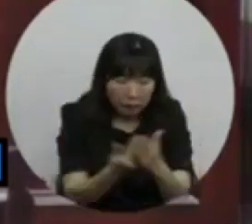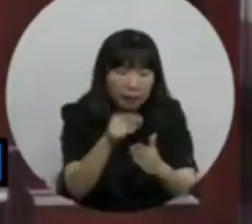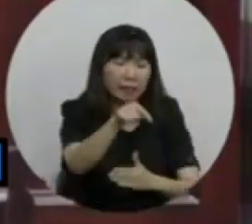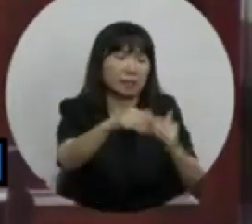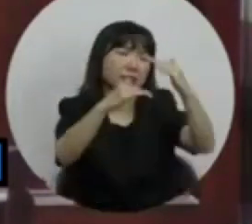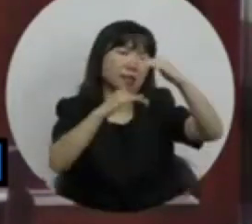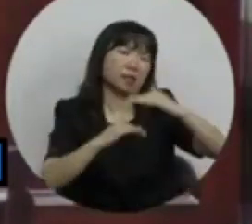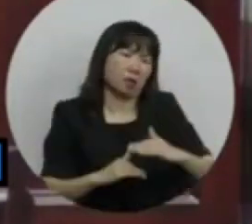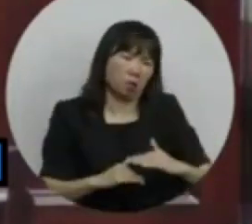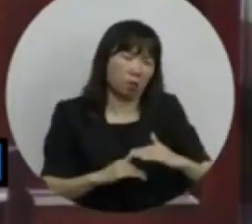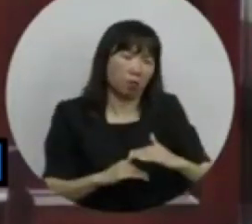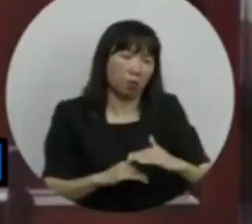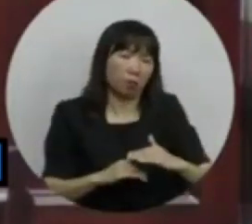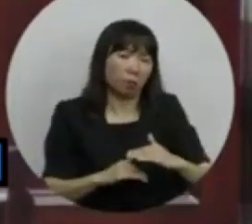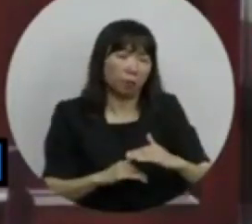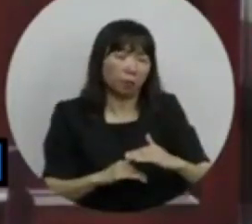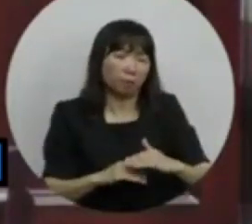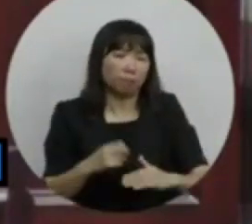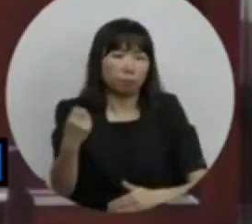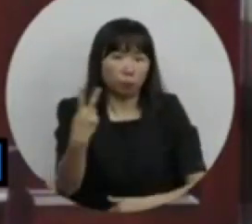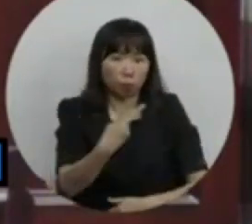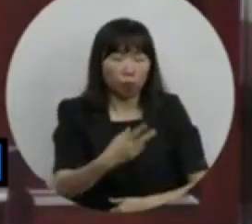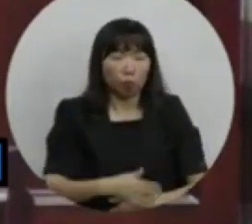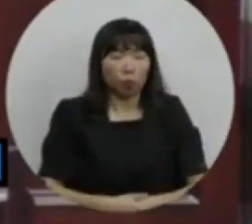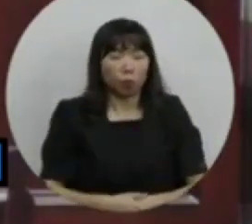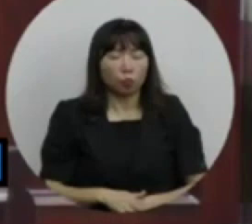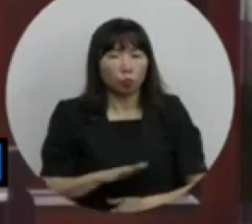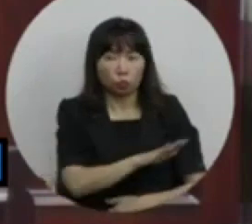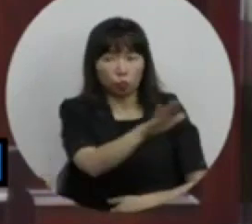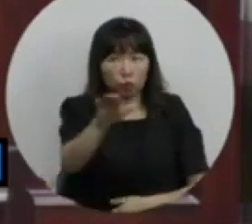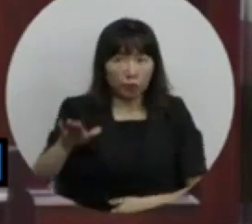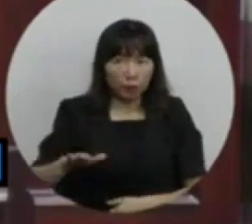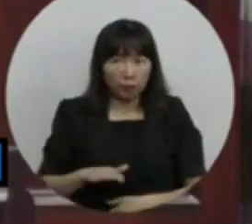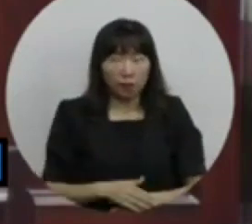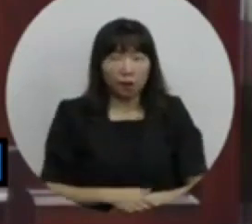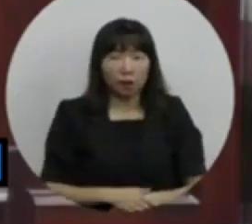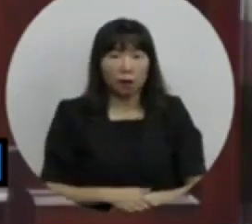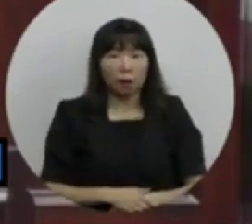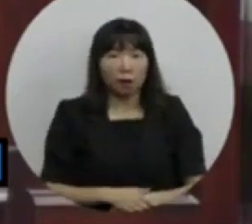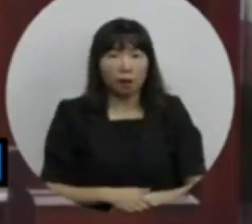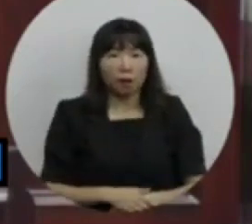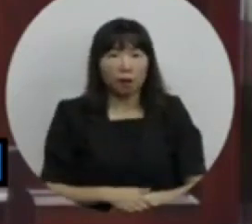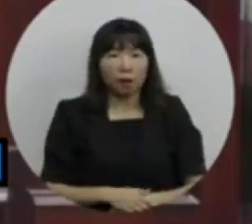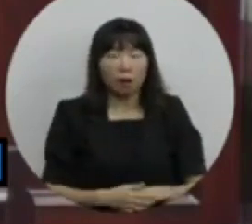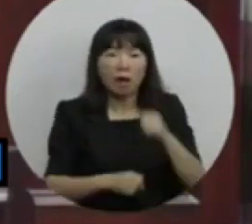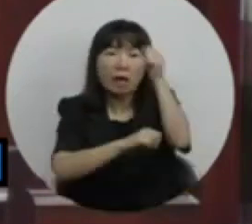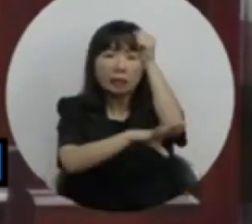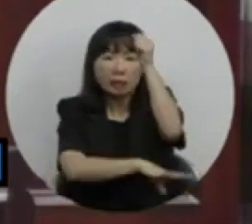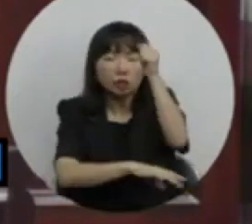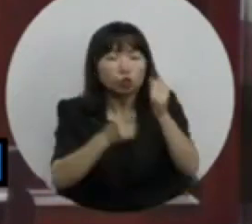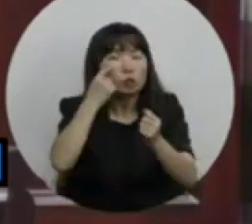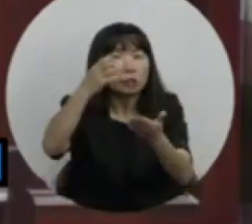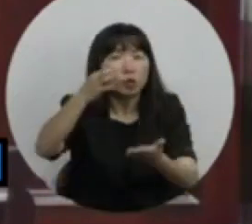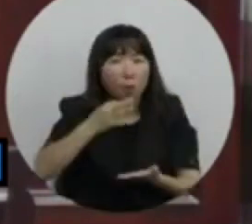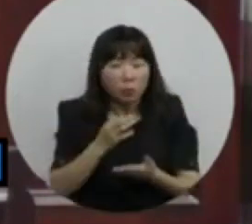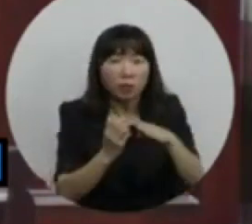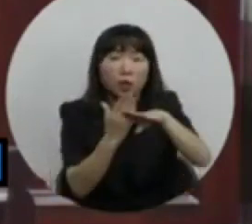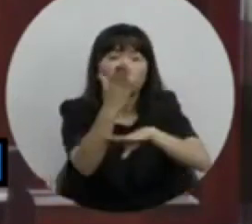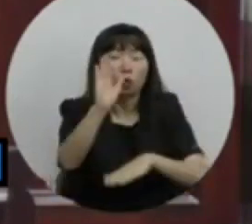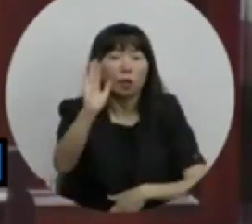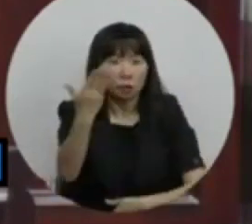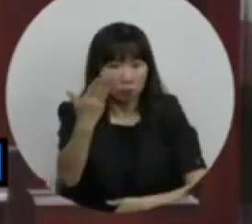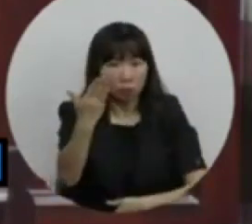또한 우리가 기준 인건비가 초과돼서